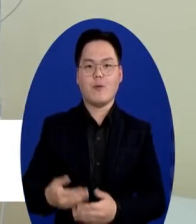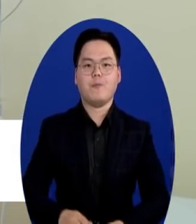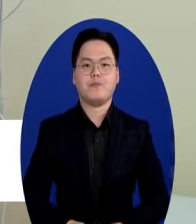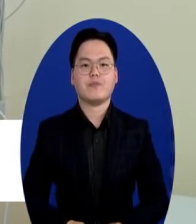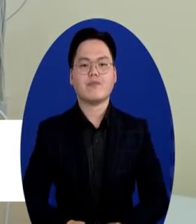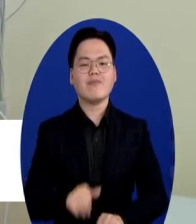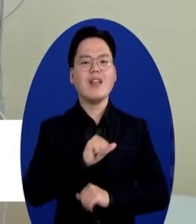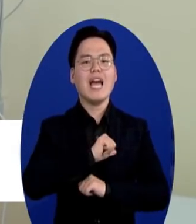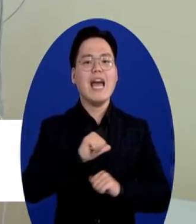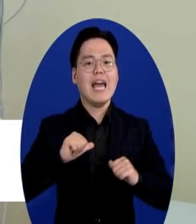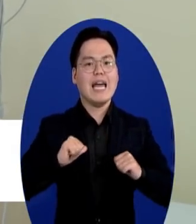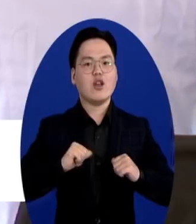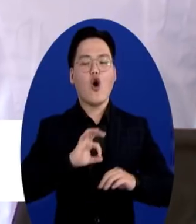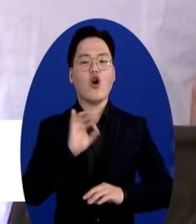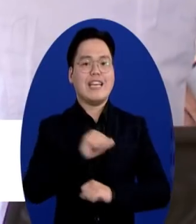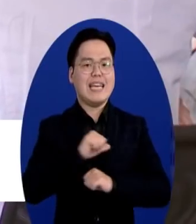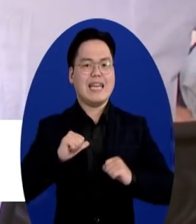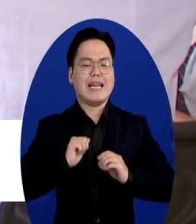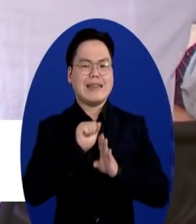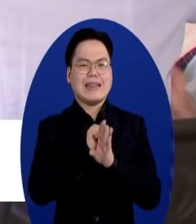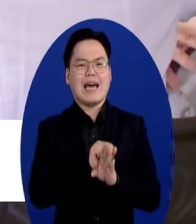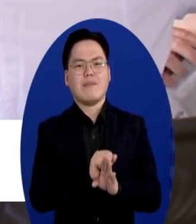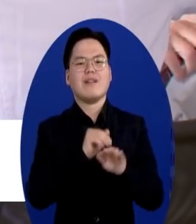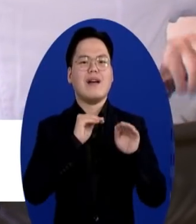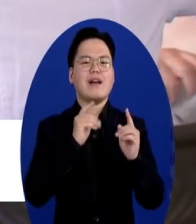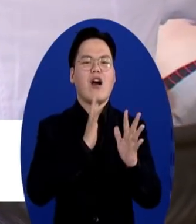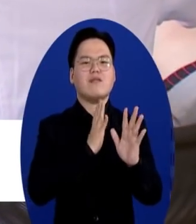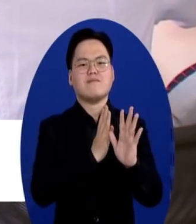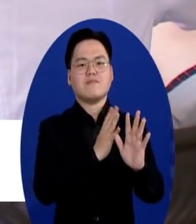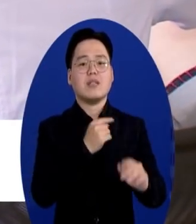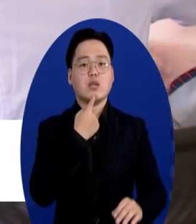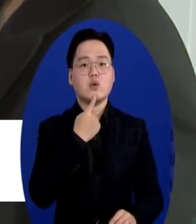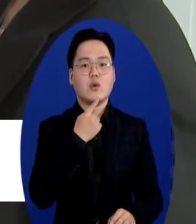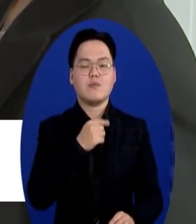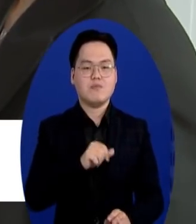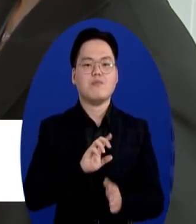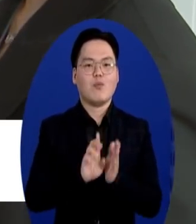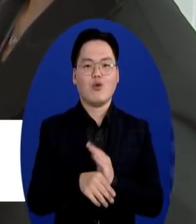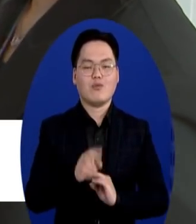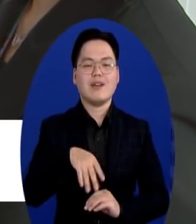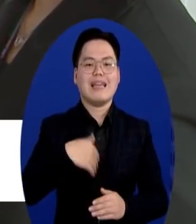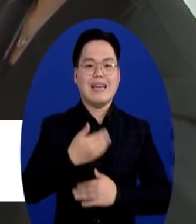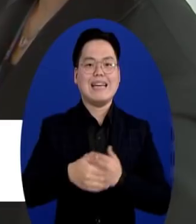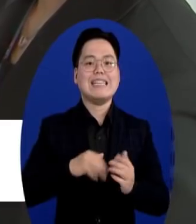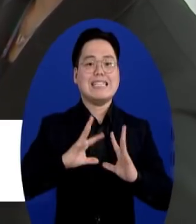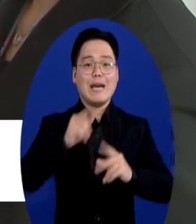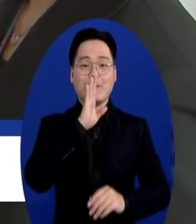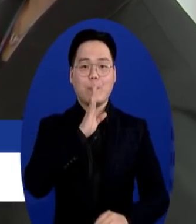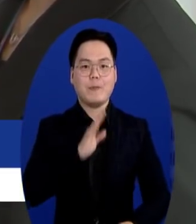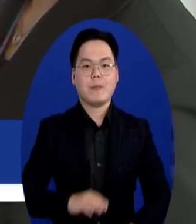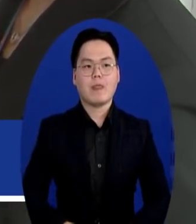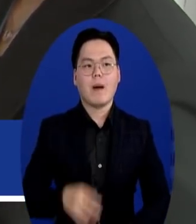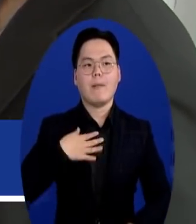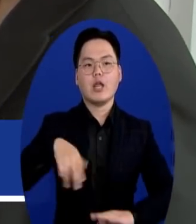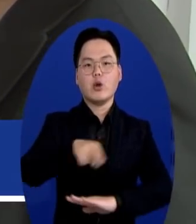иргэдэд ямар нэг дарамт чиргэл учруулахгүй тулд эмнэлгүүд дотоод зохион байгуулалт хийж ажиллана. За тэгэхээр манай дүүргийн хэмжээ зөвхөн